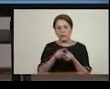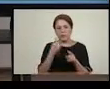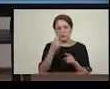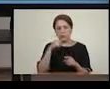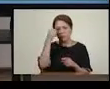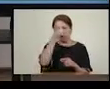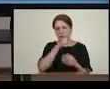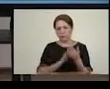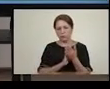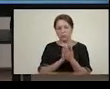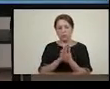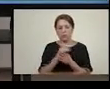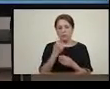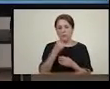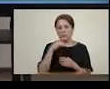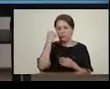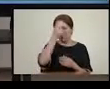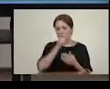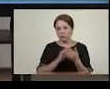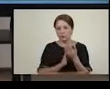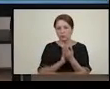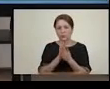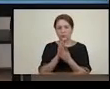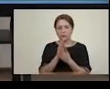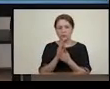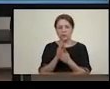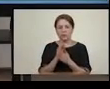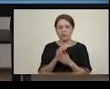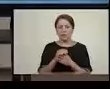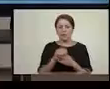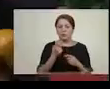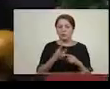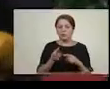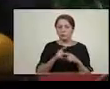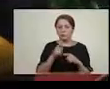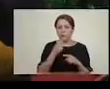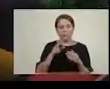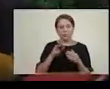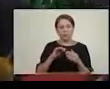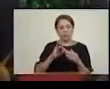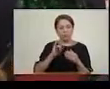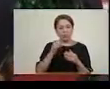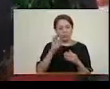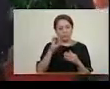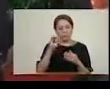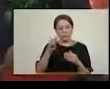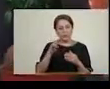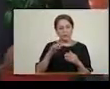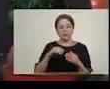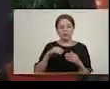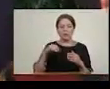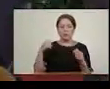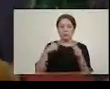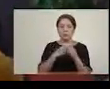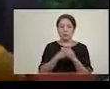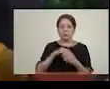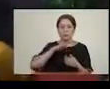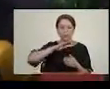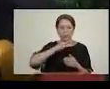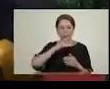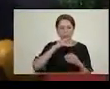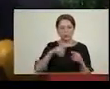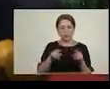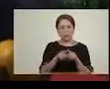o'tmoqchiman, 1 yillik o'simliklarga juda kichkina momaqaldirmoq o'simligidan tortib, makka jo'xori ham 1 yillik